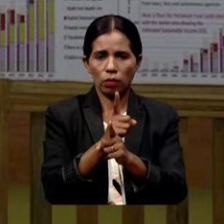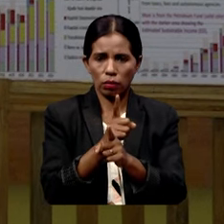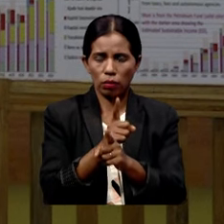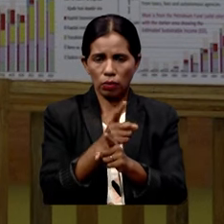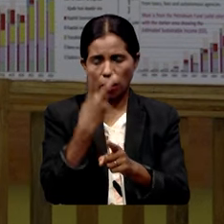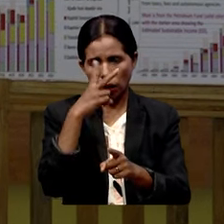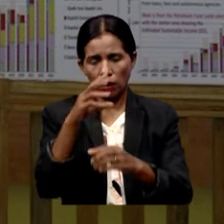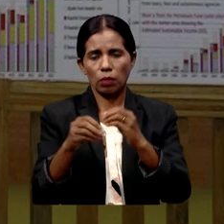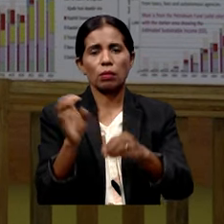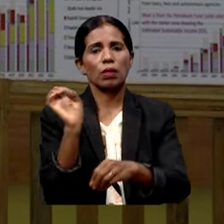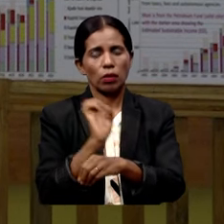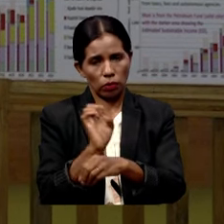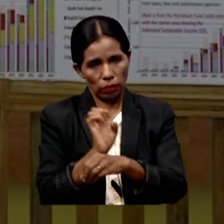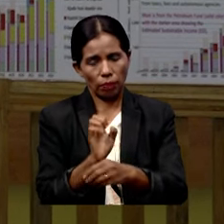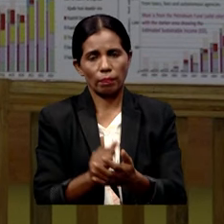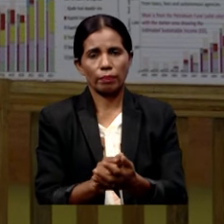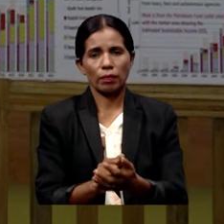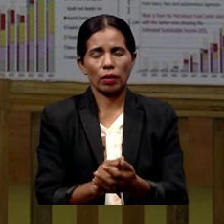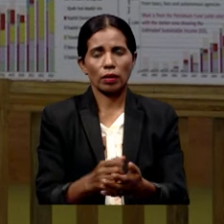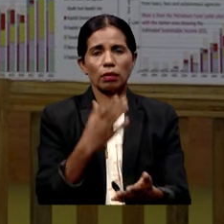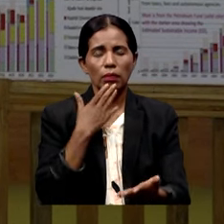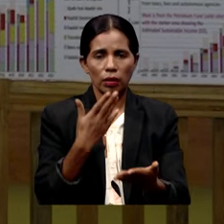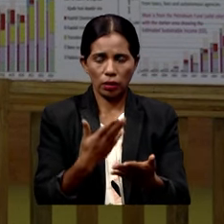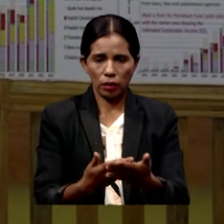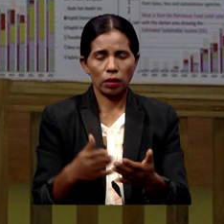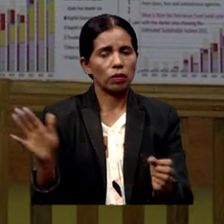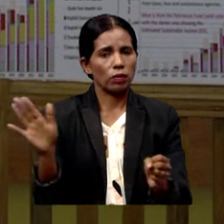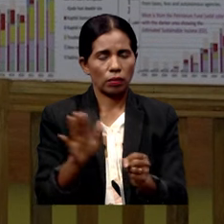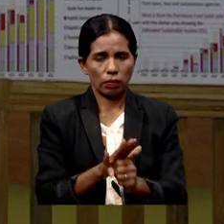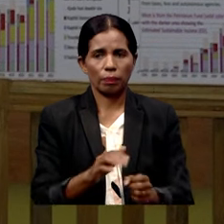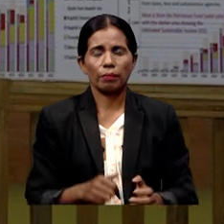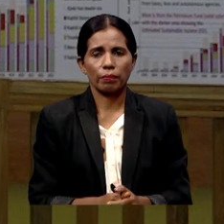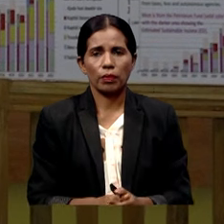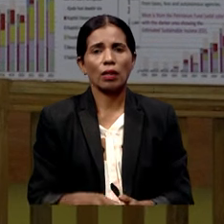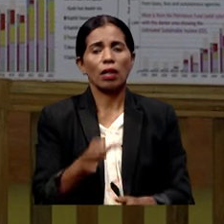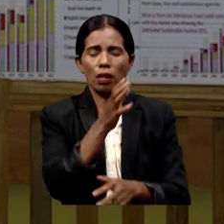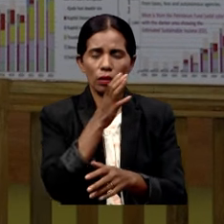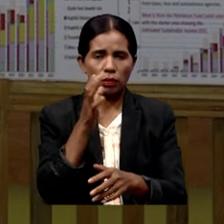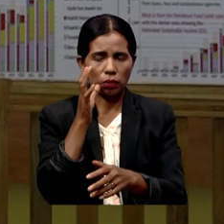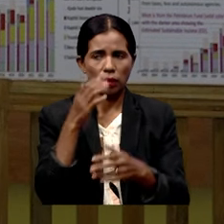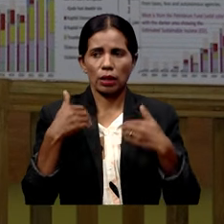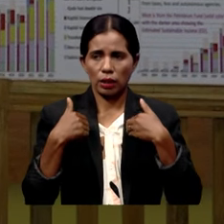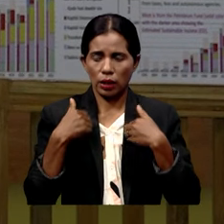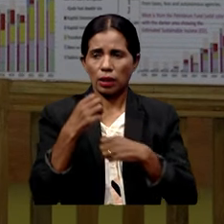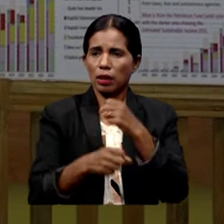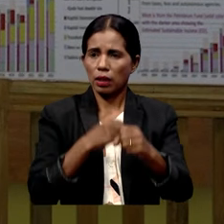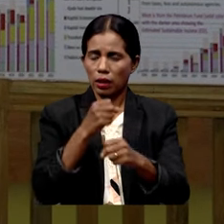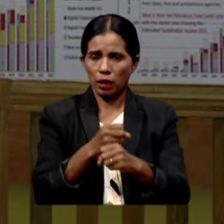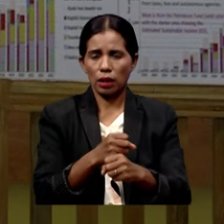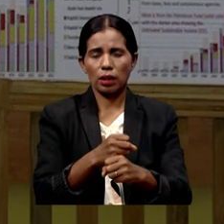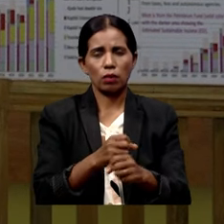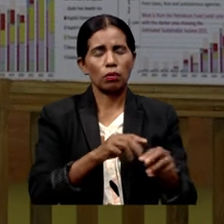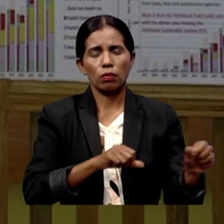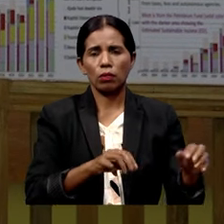diversifika ekonomi dan lebih resilient dan sustentabel. Sektor agrikultura ia karantinan kontinual yang mudansa